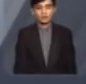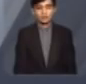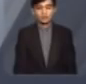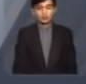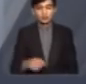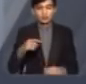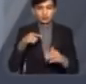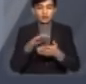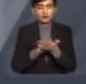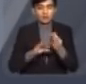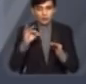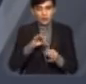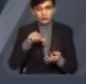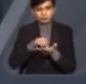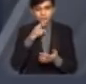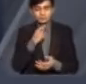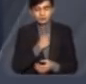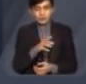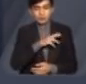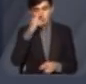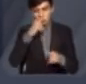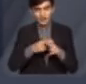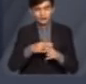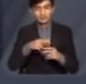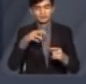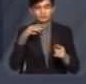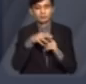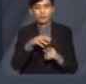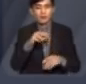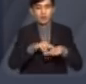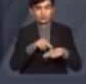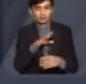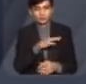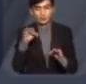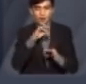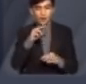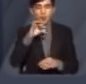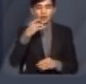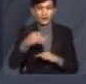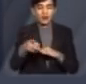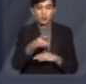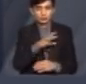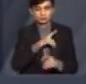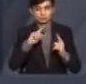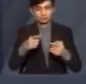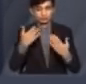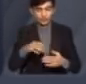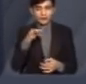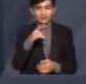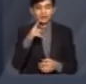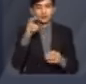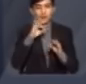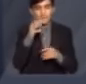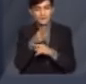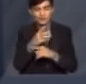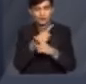зачинщиков под стражу арестованы братья которые напали на полицейских курганском районе признали ли они свою вину видеозапись этого инцидента